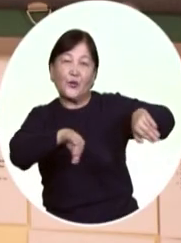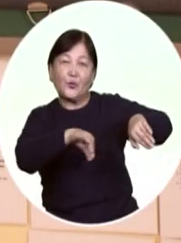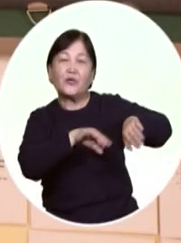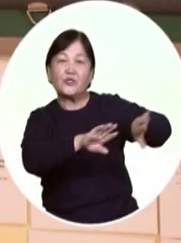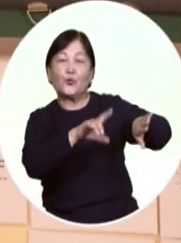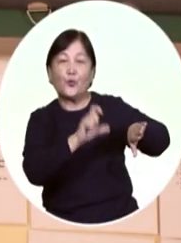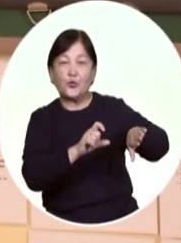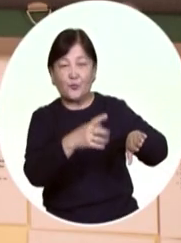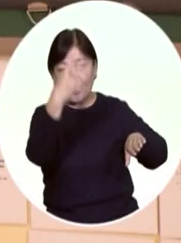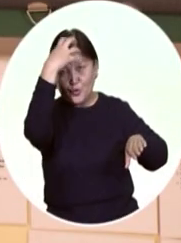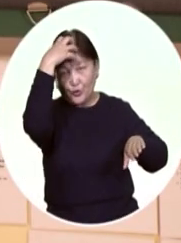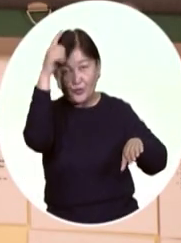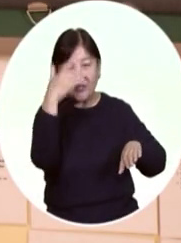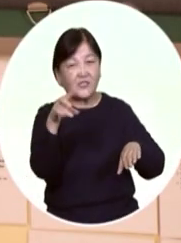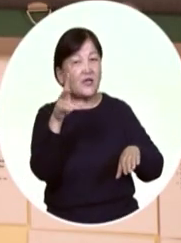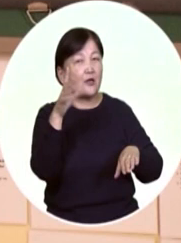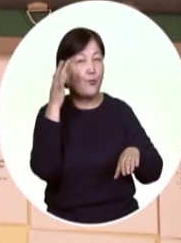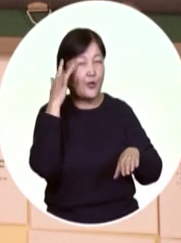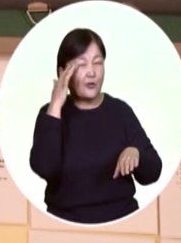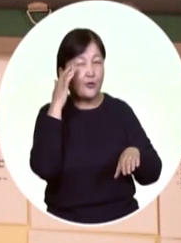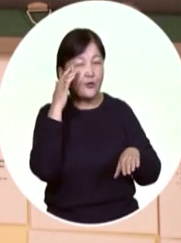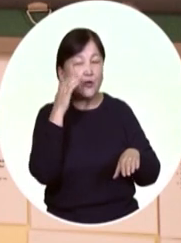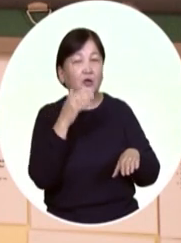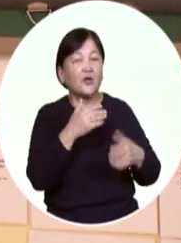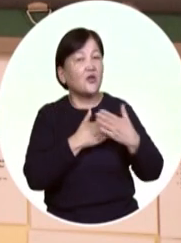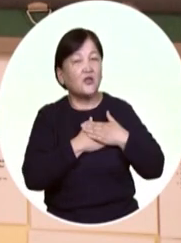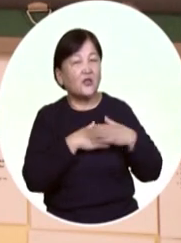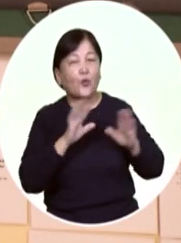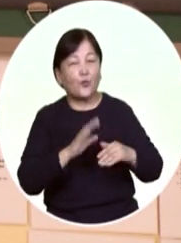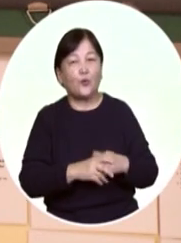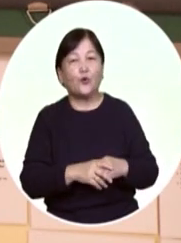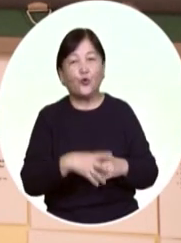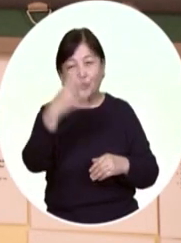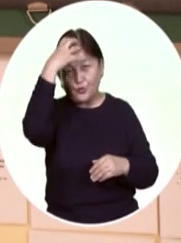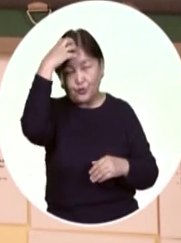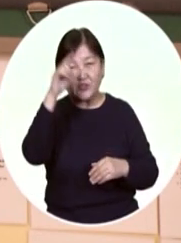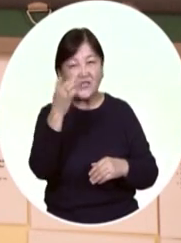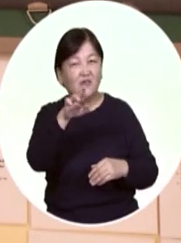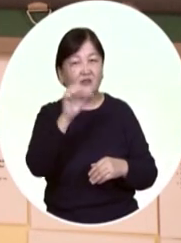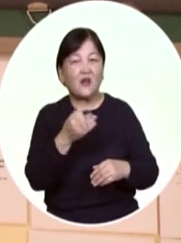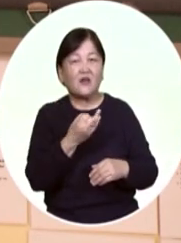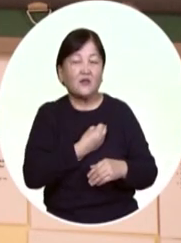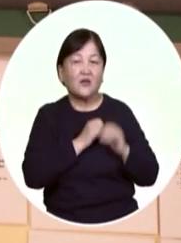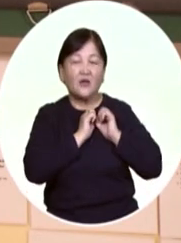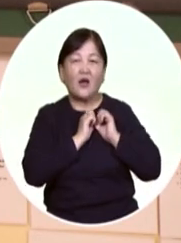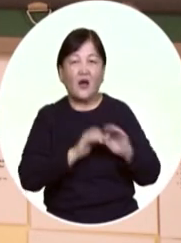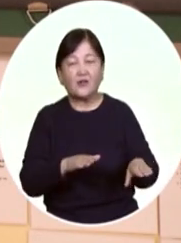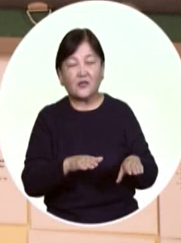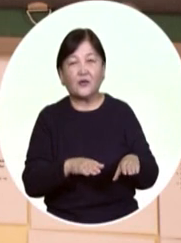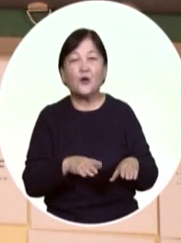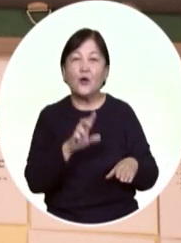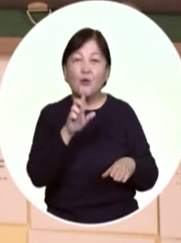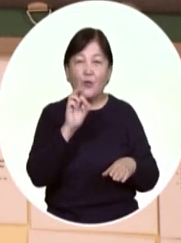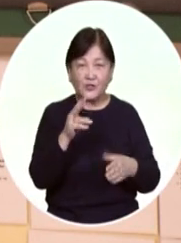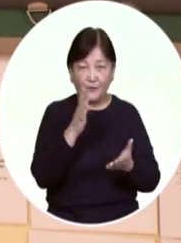эргэлзэх, бүр түүнийг эсэргүүцэх, төр засгтаа итгэл алдрах. Ийм одоо хандлагатай болж нийгэм